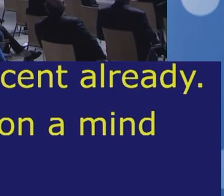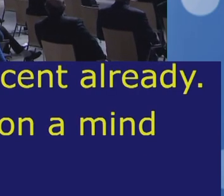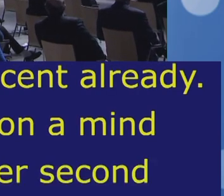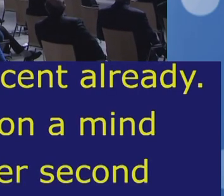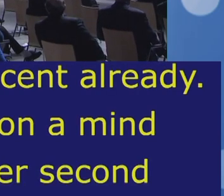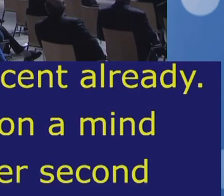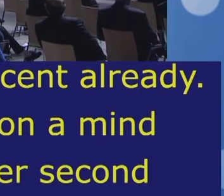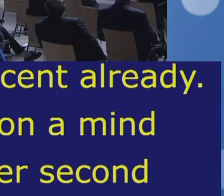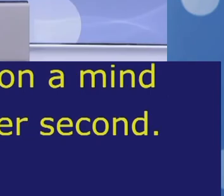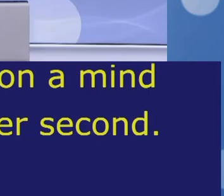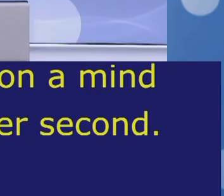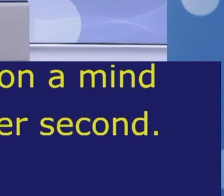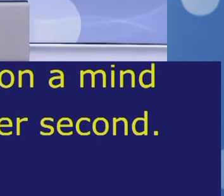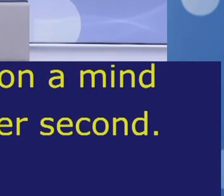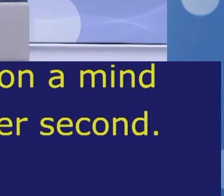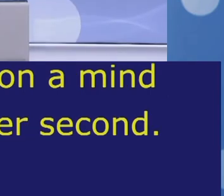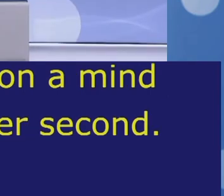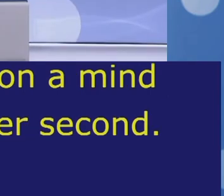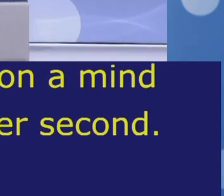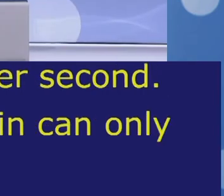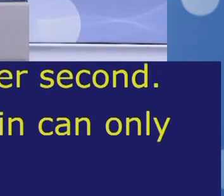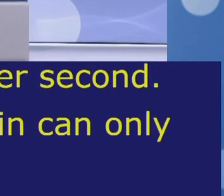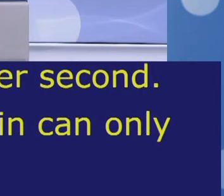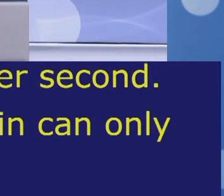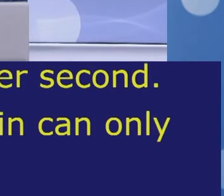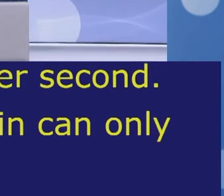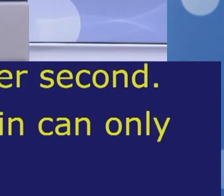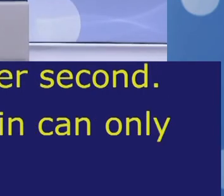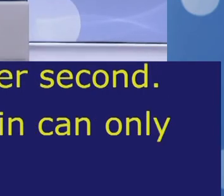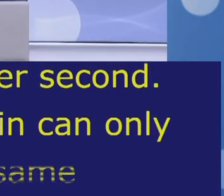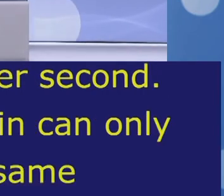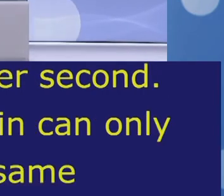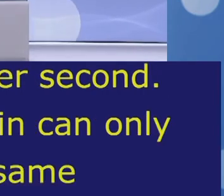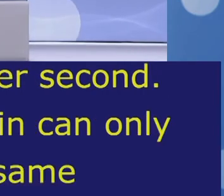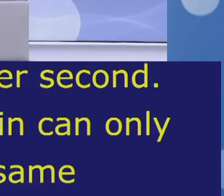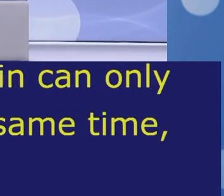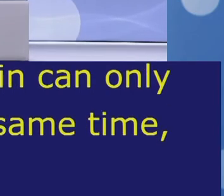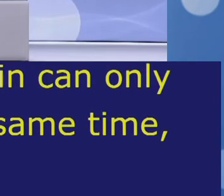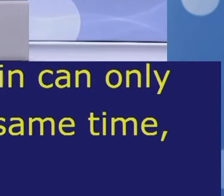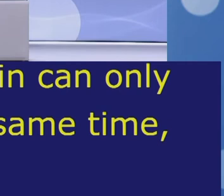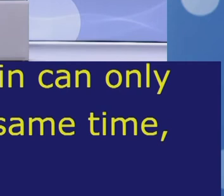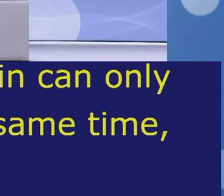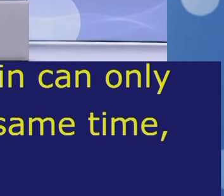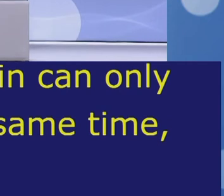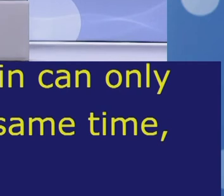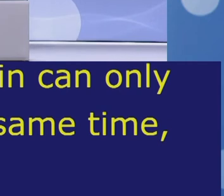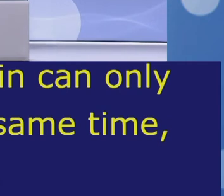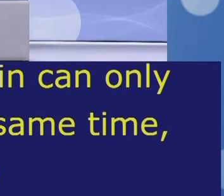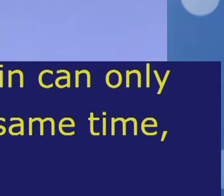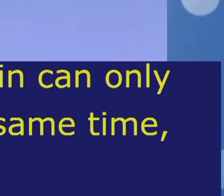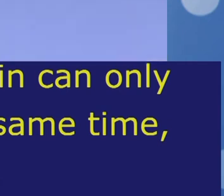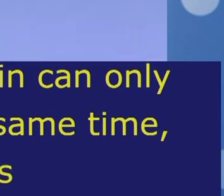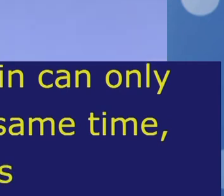la rapidité de la transmission des données, c'est entre 40 et 100 bits par seconde. Pour ce qui est de